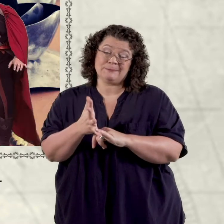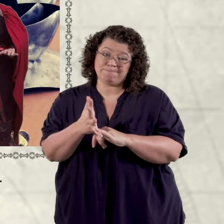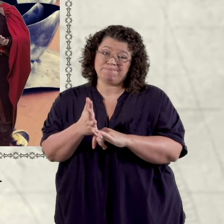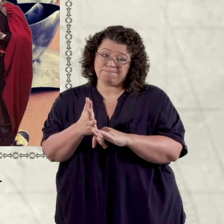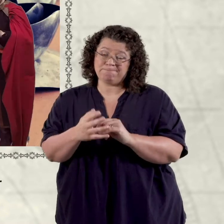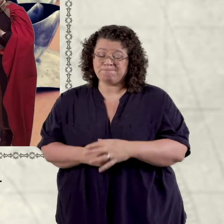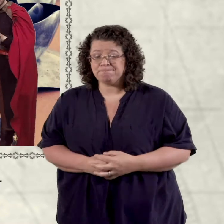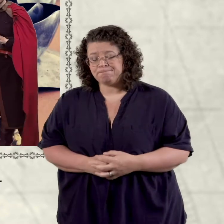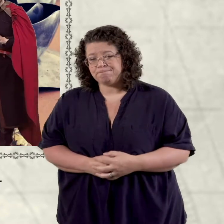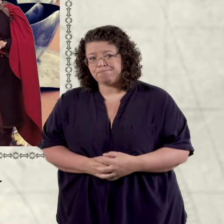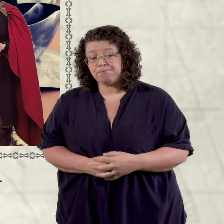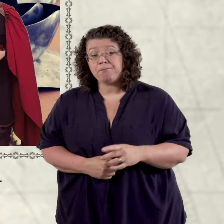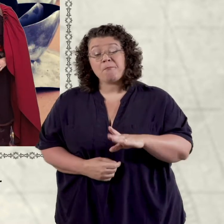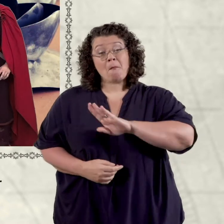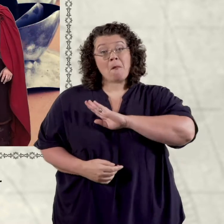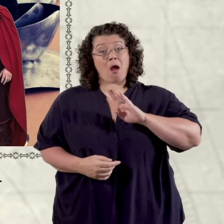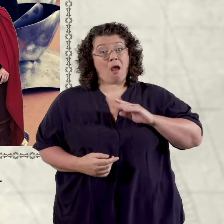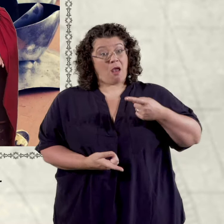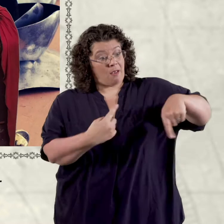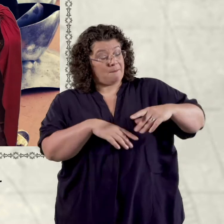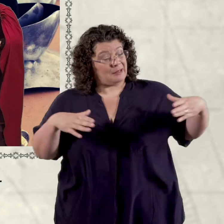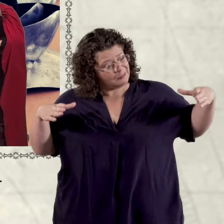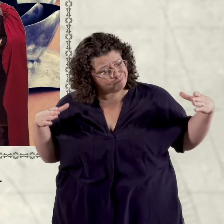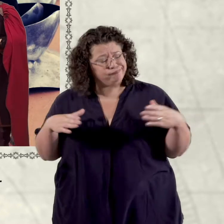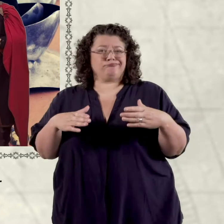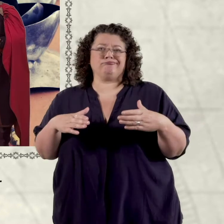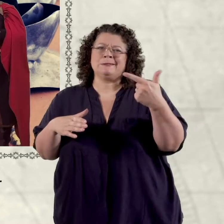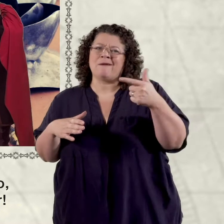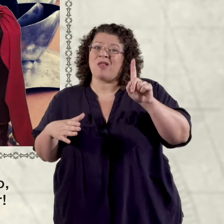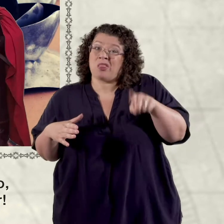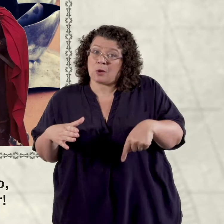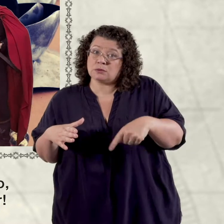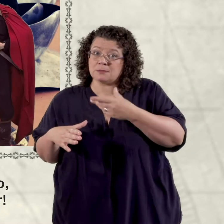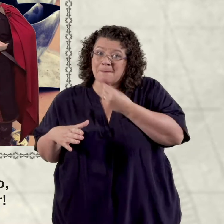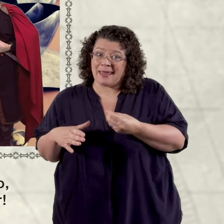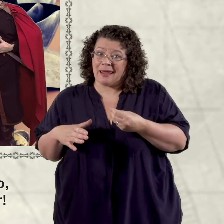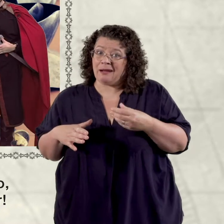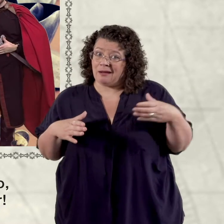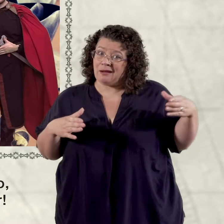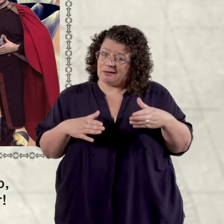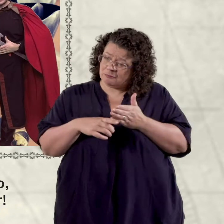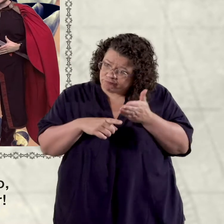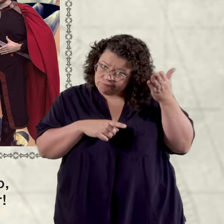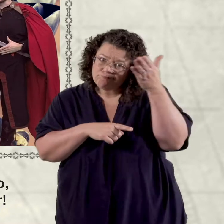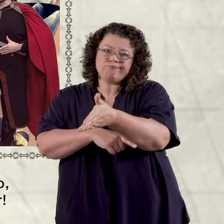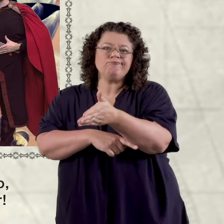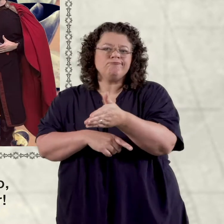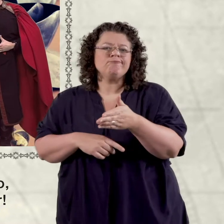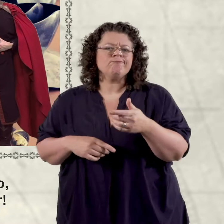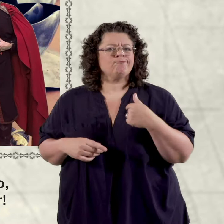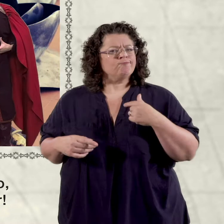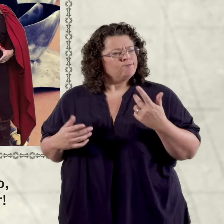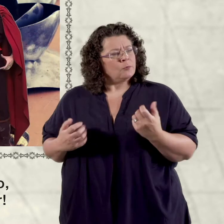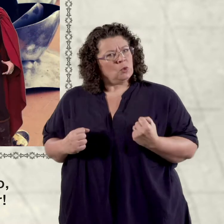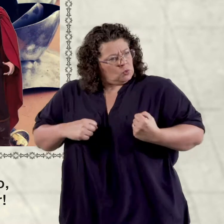Roedd y gwrthryfel wedi cydio lawr yng Ngheredigion, a Phowys. Felly nes i benderfynu mynd lawr yno, gyda byddin go